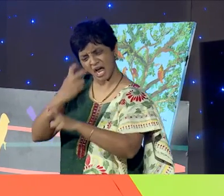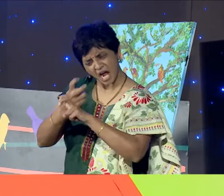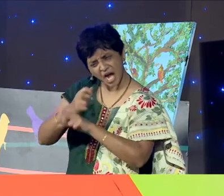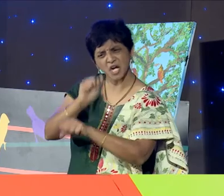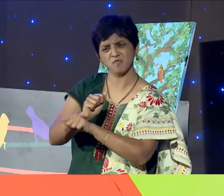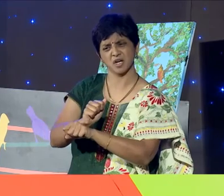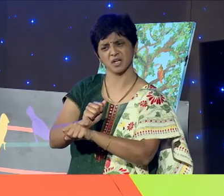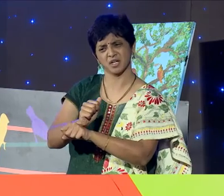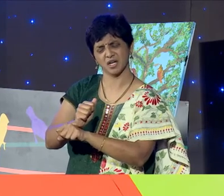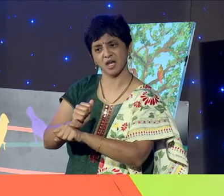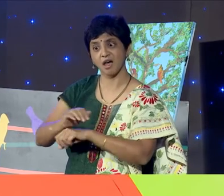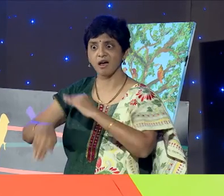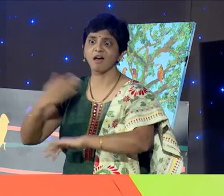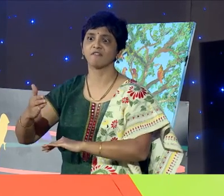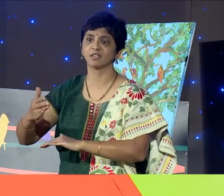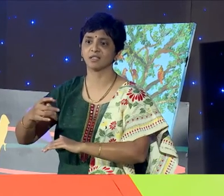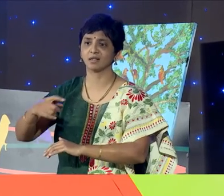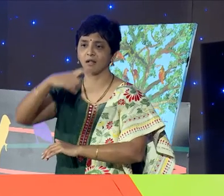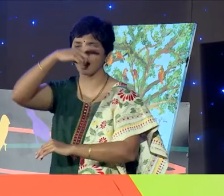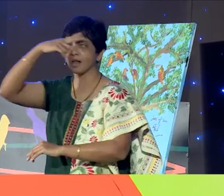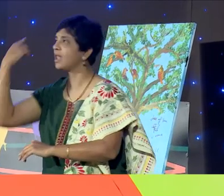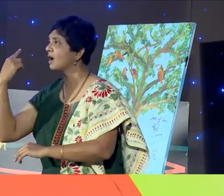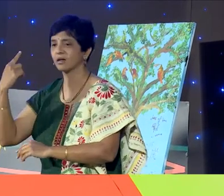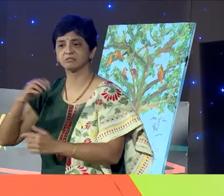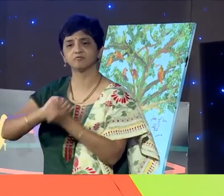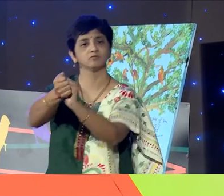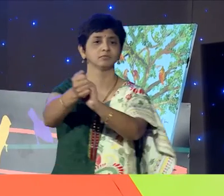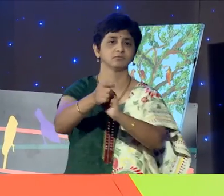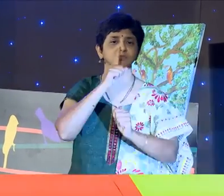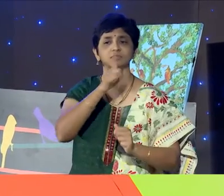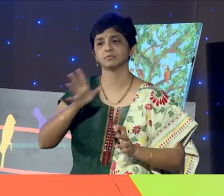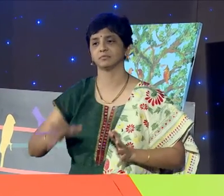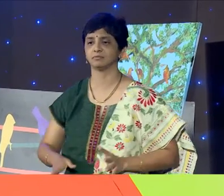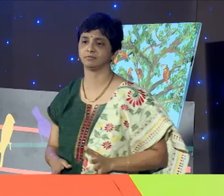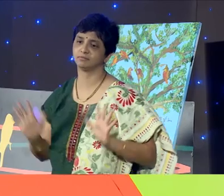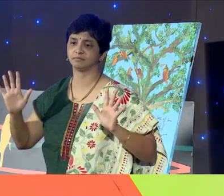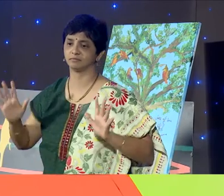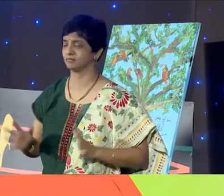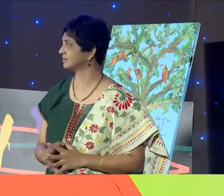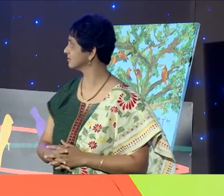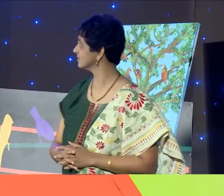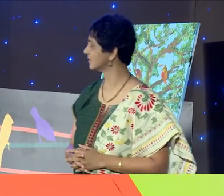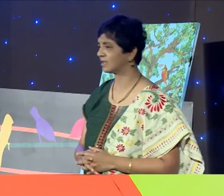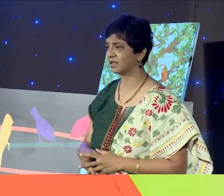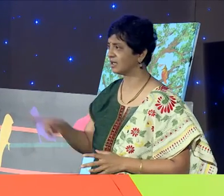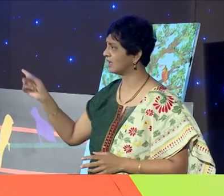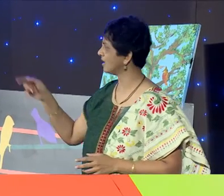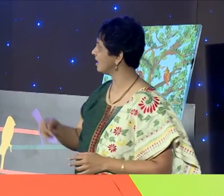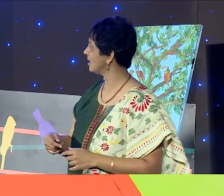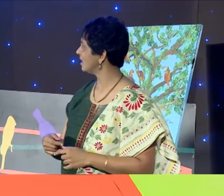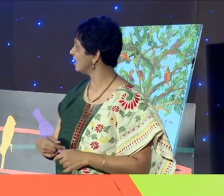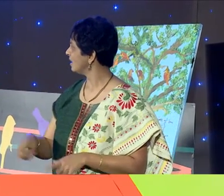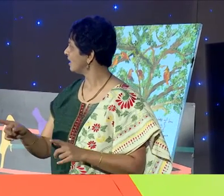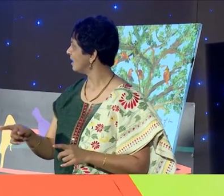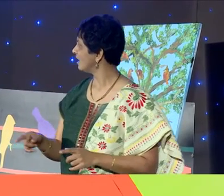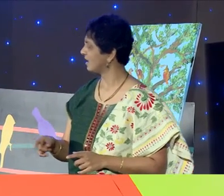हूँ, सब समझ में आता है कि छोटी छोटी बात में वो हताशा में बैठे हैं, डिप्रेशन में बैठे हैं। और स्कूल कॉलेज में जाओ तो वही